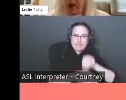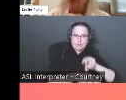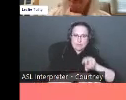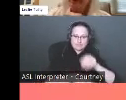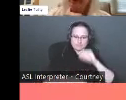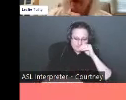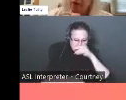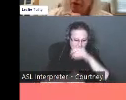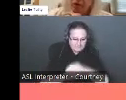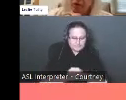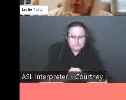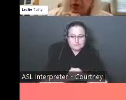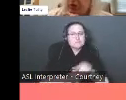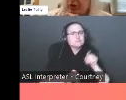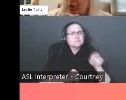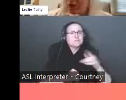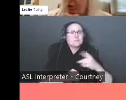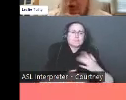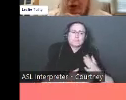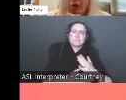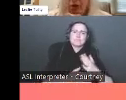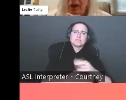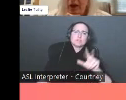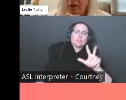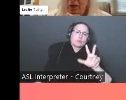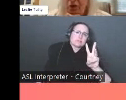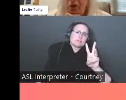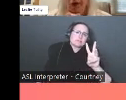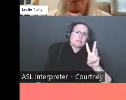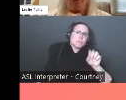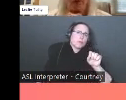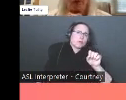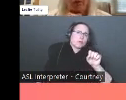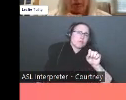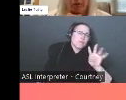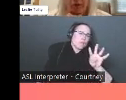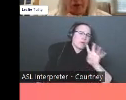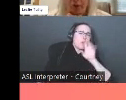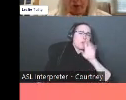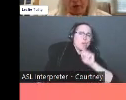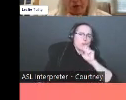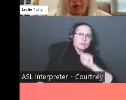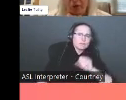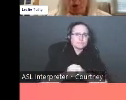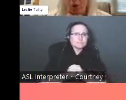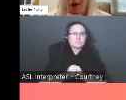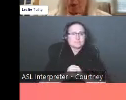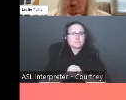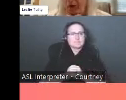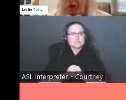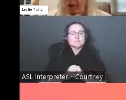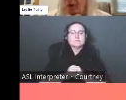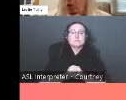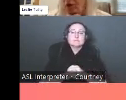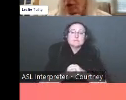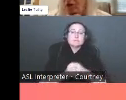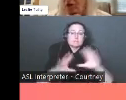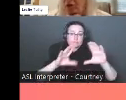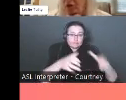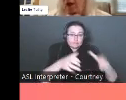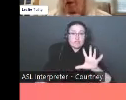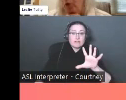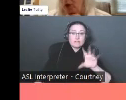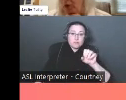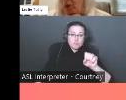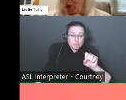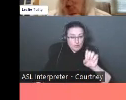donc, il y avait, donc, sur toutes ces femmes, j'ai étudié donc 660 femmes